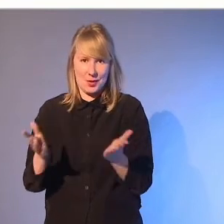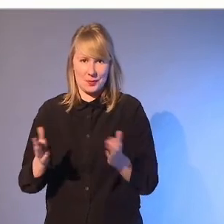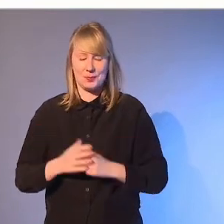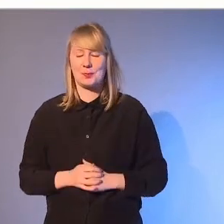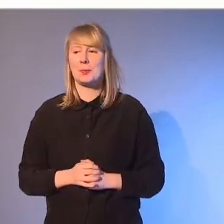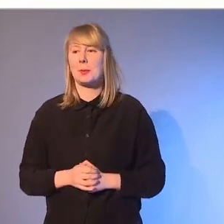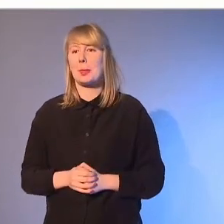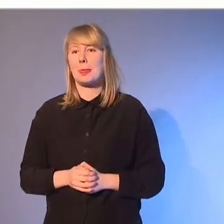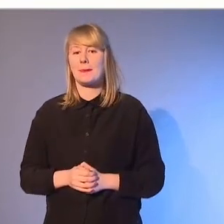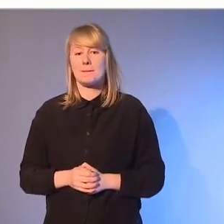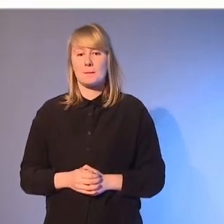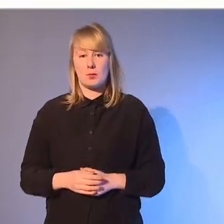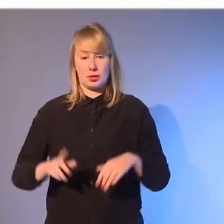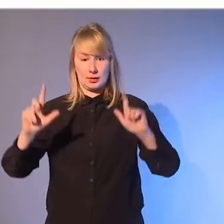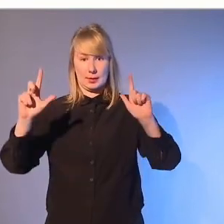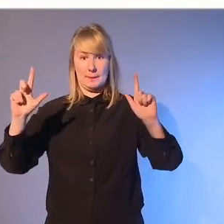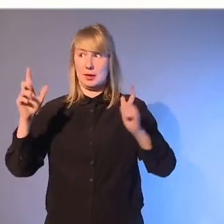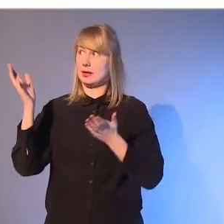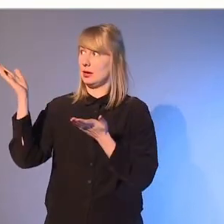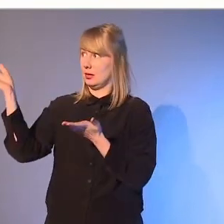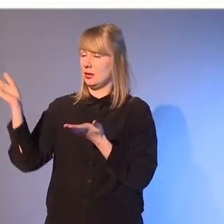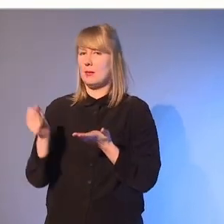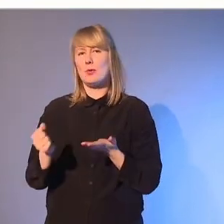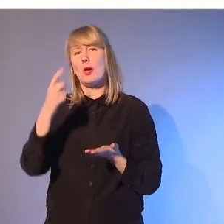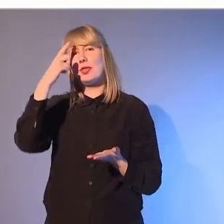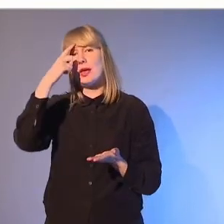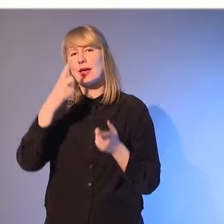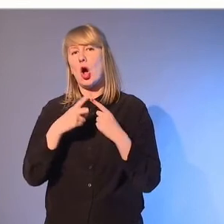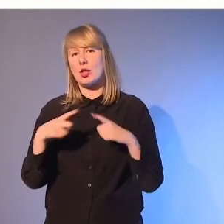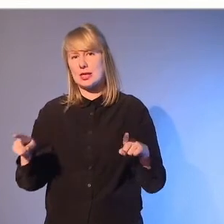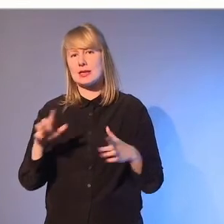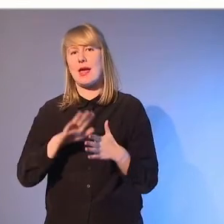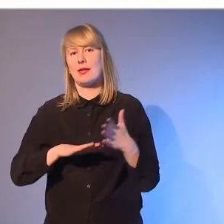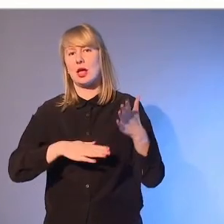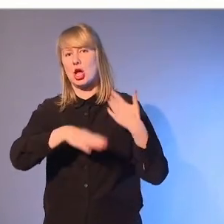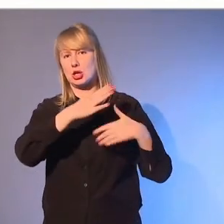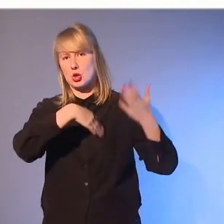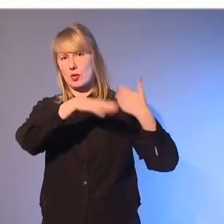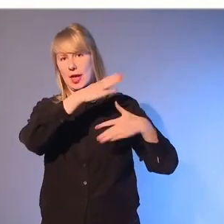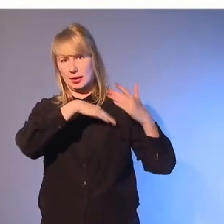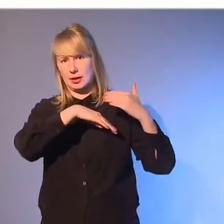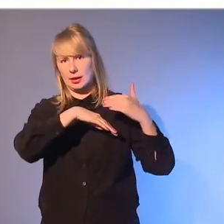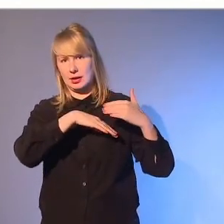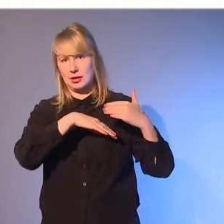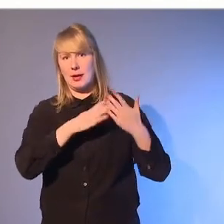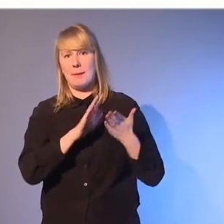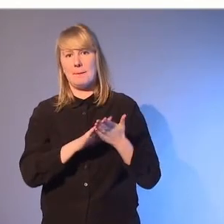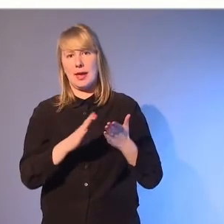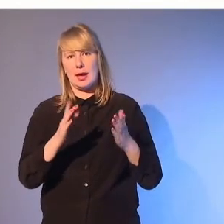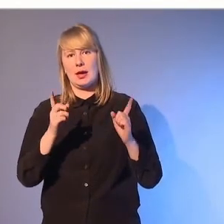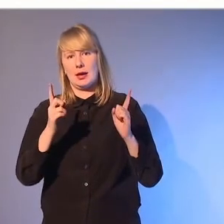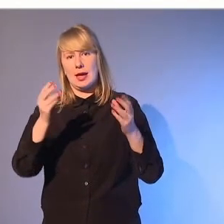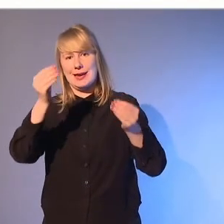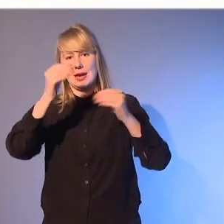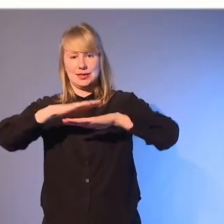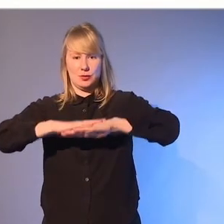Og i det bildet så må vi da kanskje tenke litt annerledes enn det tradisjonelle med læringsplattformer og den